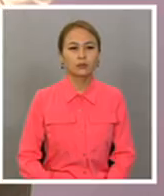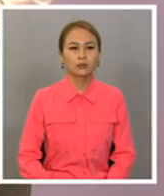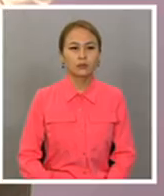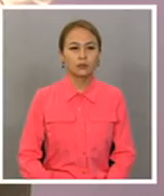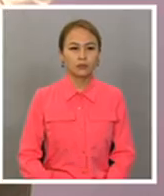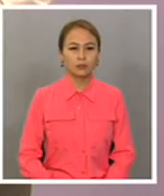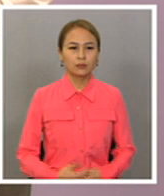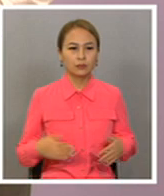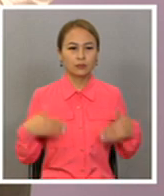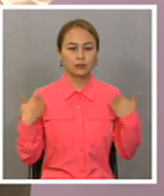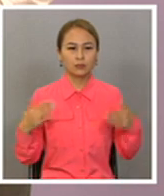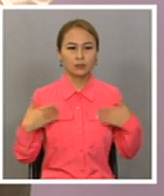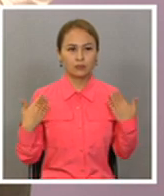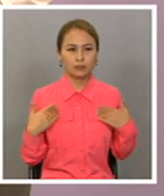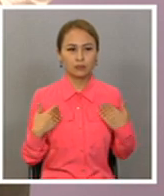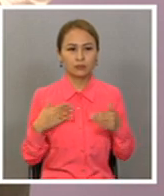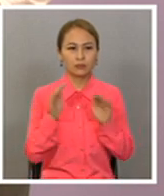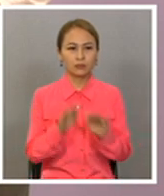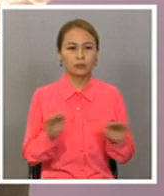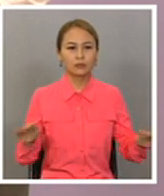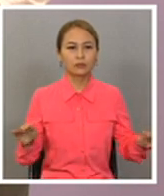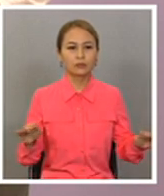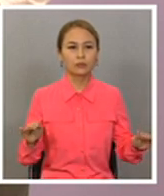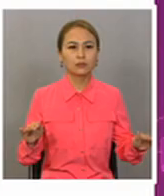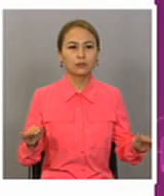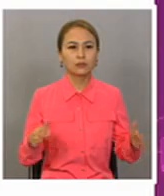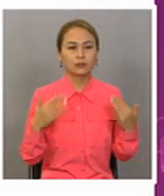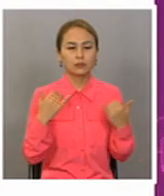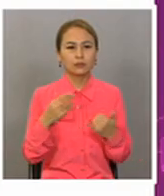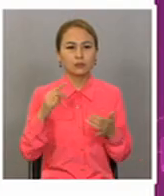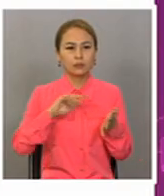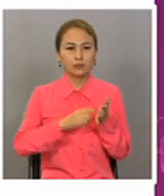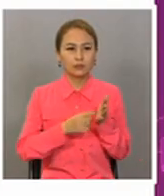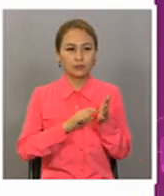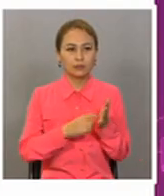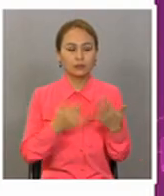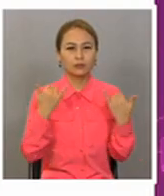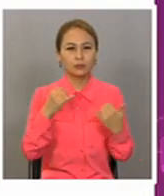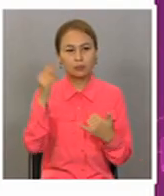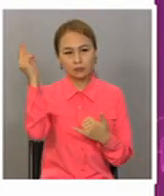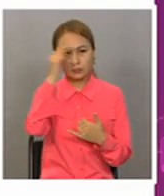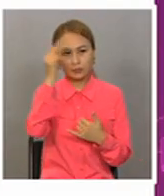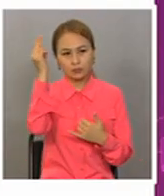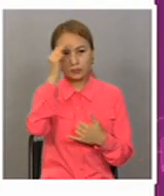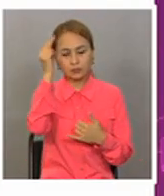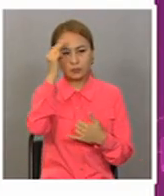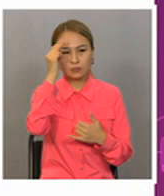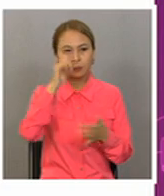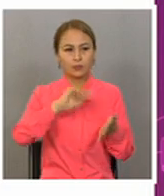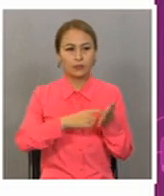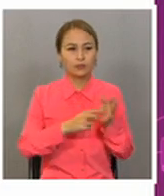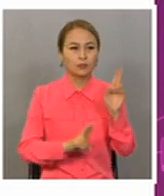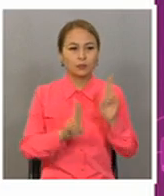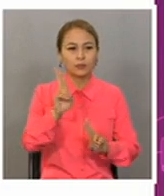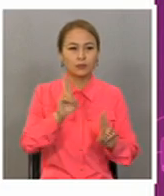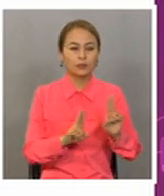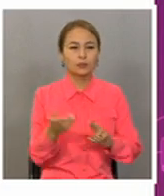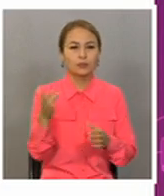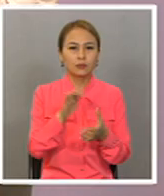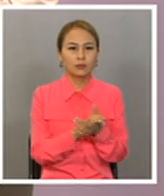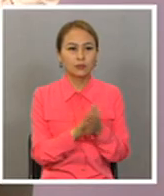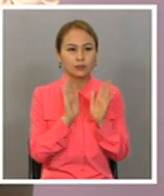Сәлеметсіңдер ме балалар? Бүгінгі сабақтың тақырыбы – көбейту. Бүгінгі сабақта көбейту амалымен